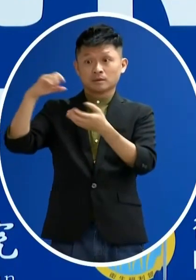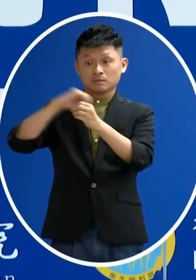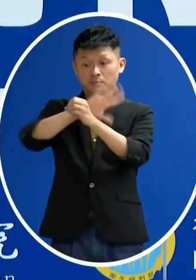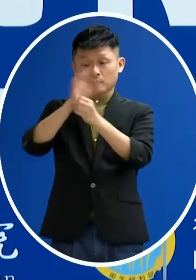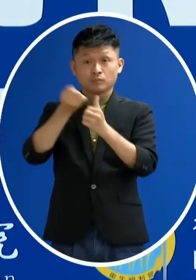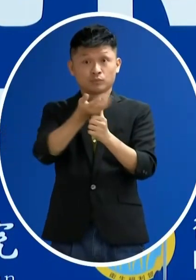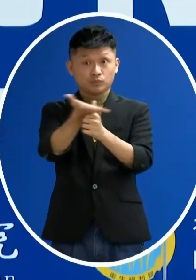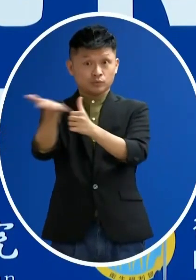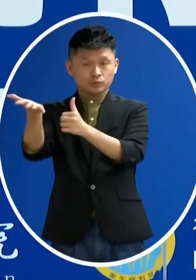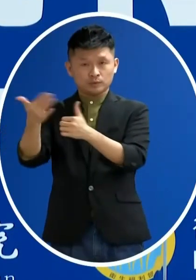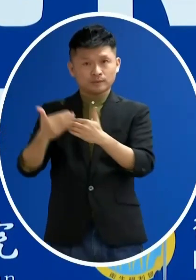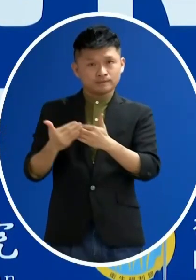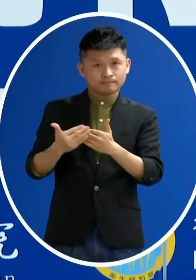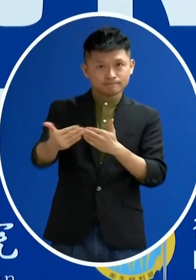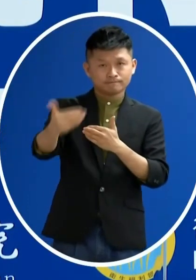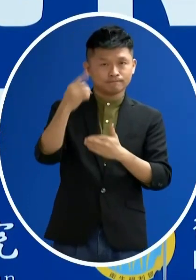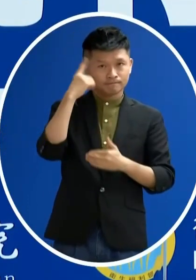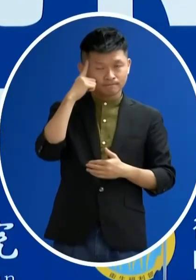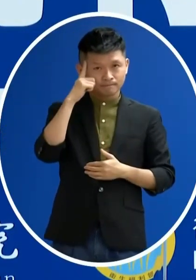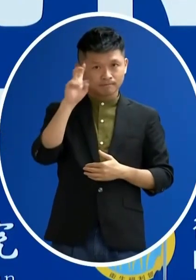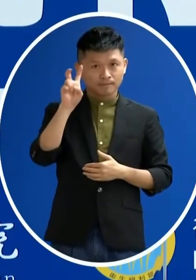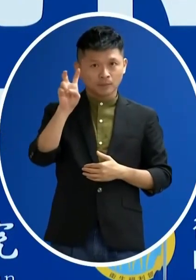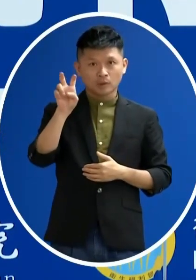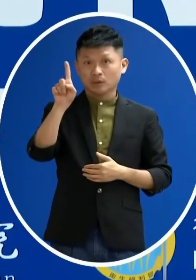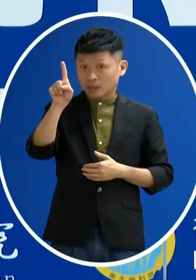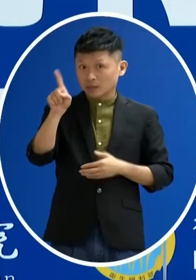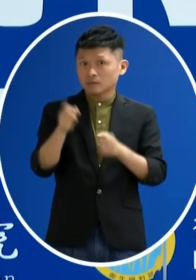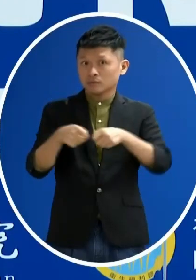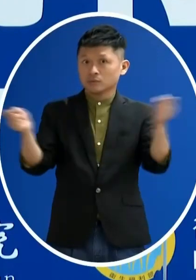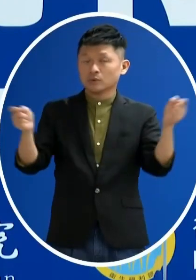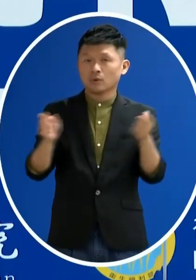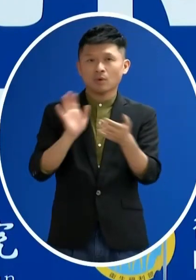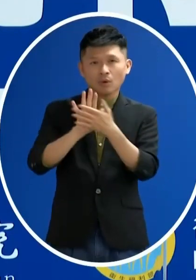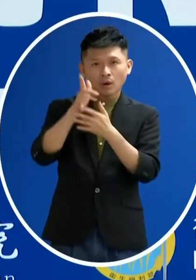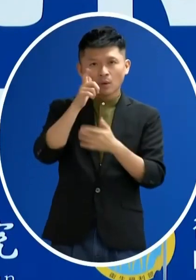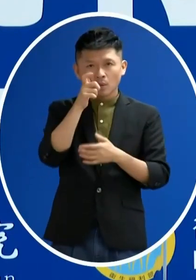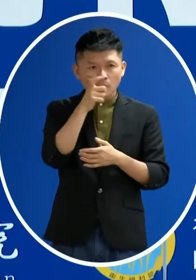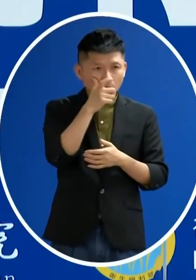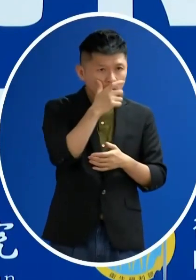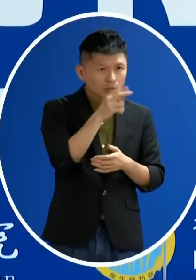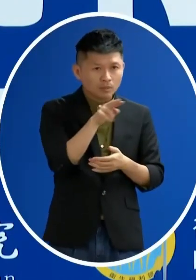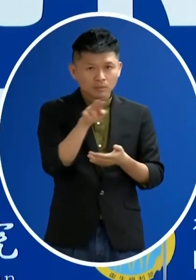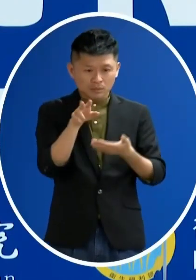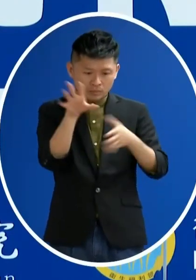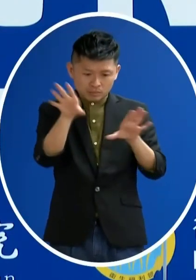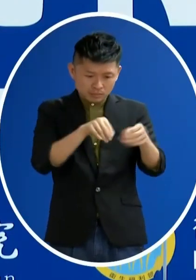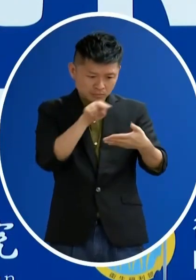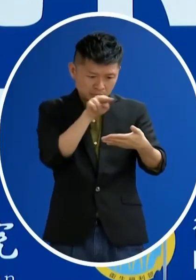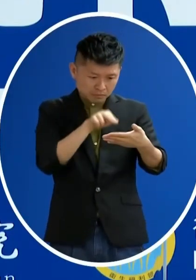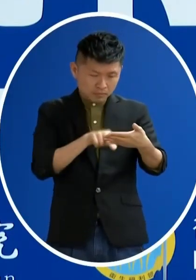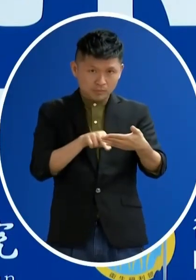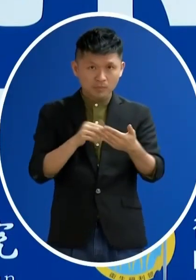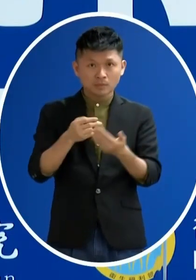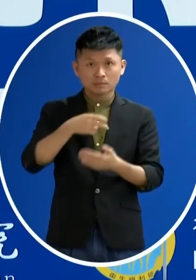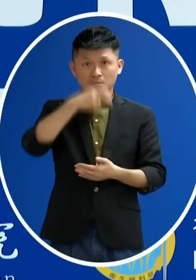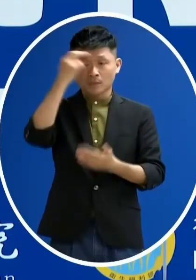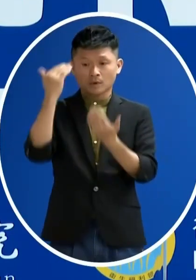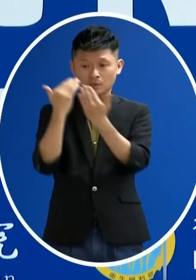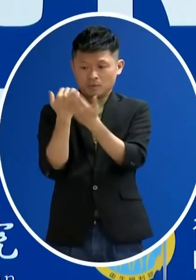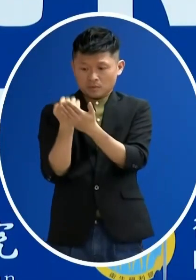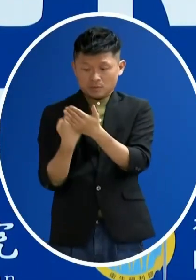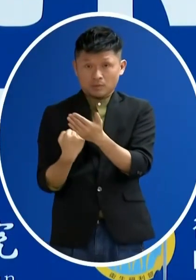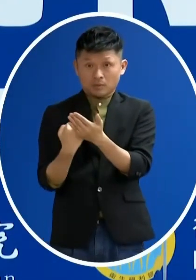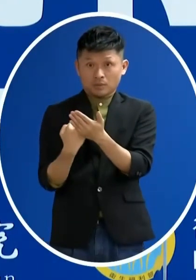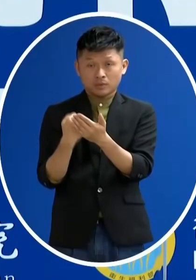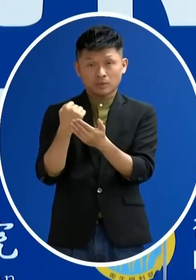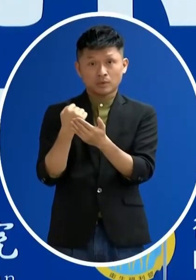个隔离期拉长到21天。那后来因为观察他们自己本土的资料，发现说潜伏期并没有比14天